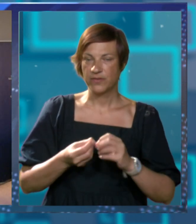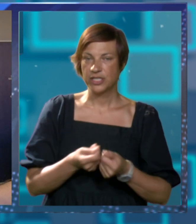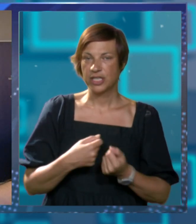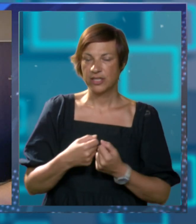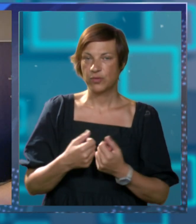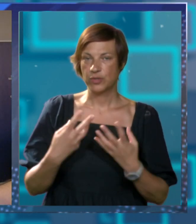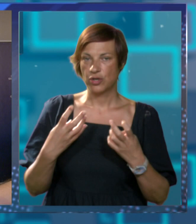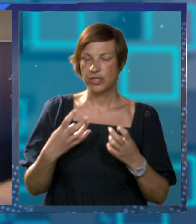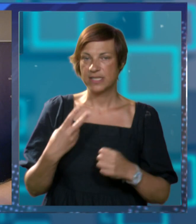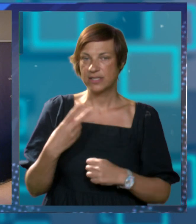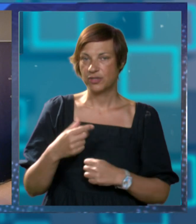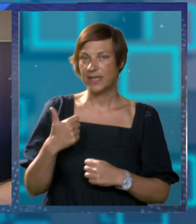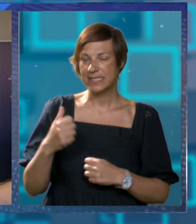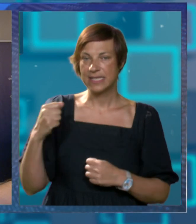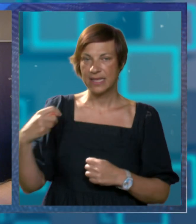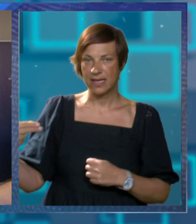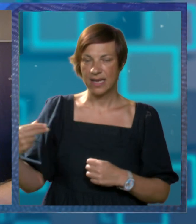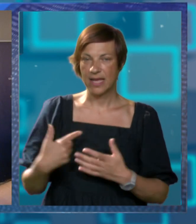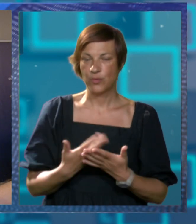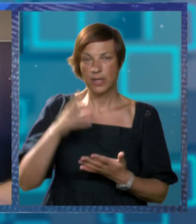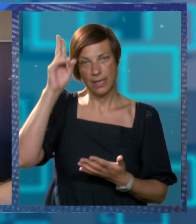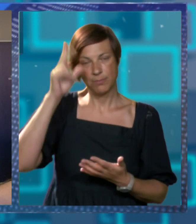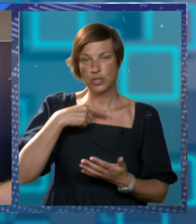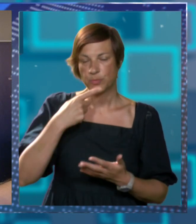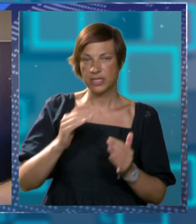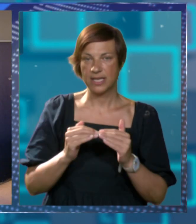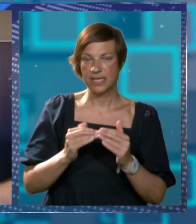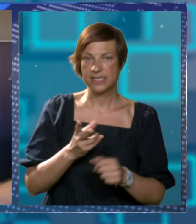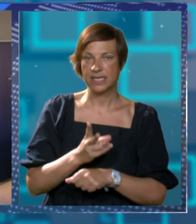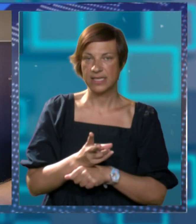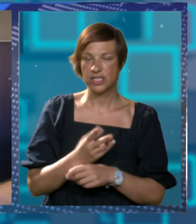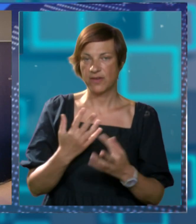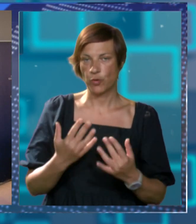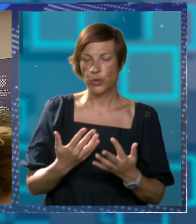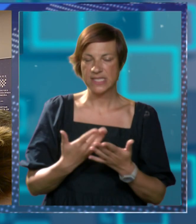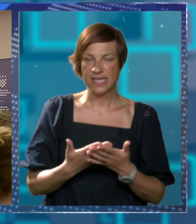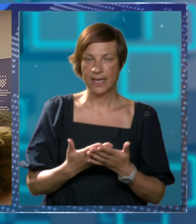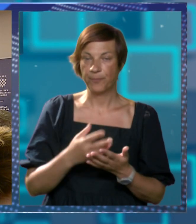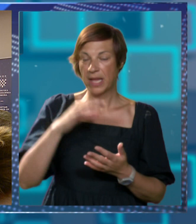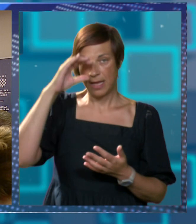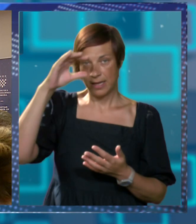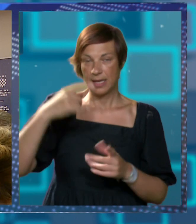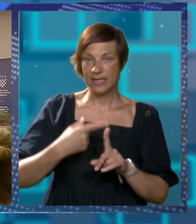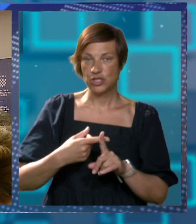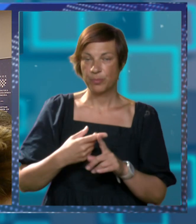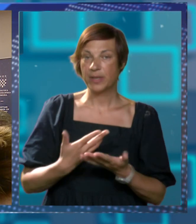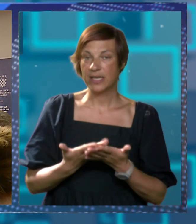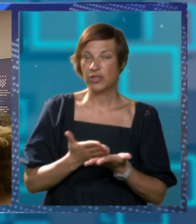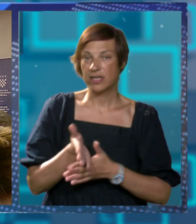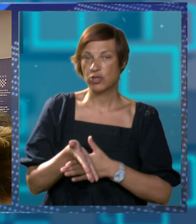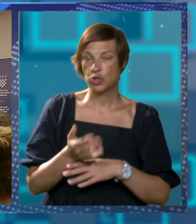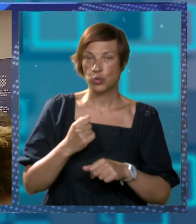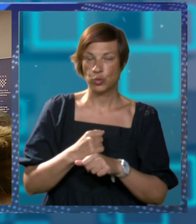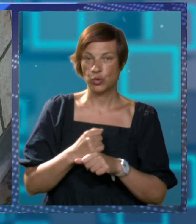društvima iznosila 821 eur i možemo reći da je to na razini državnog prosjeka. Gledajući prihode i dobit kroz